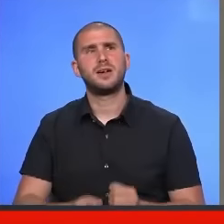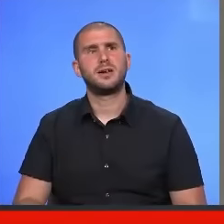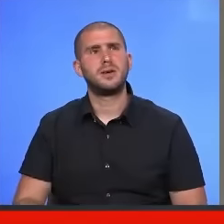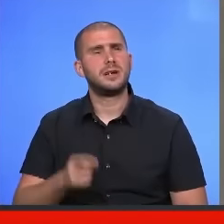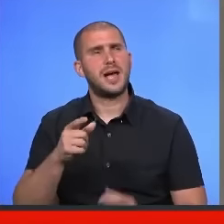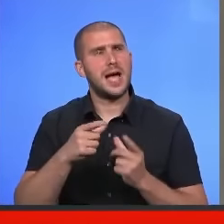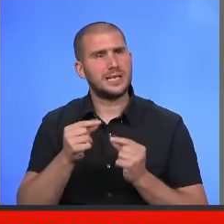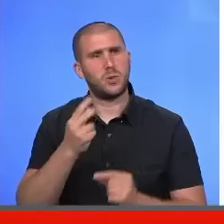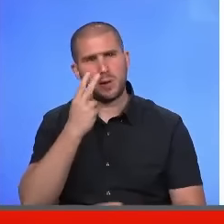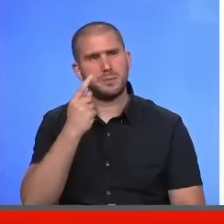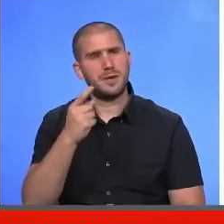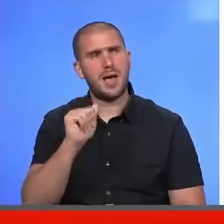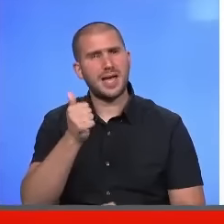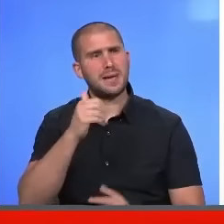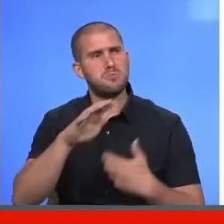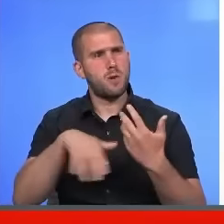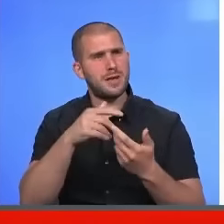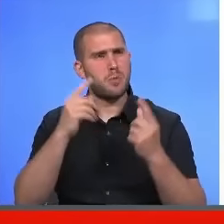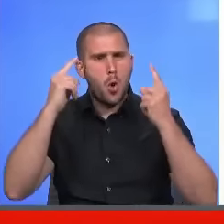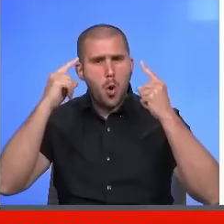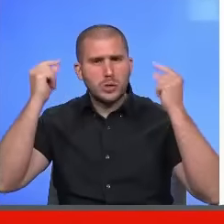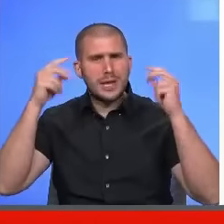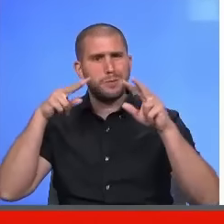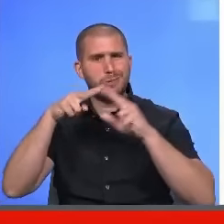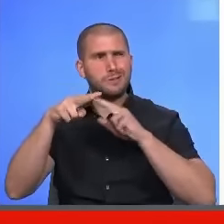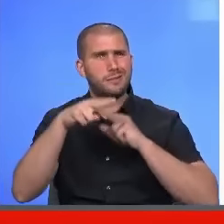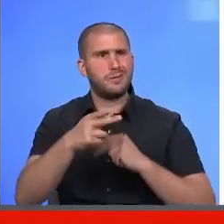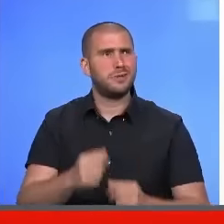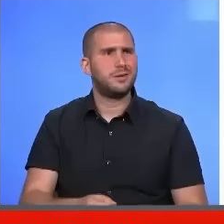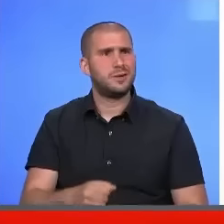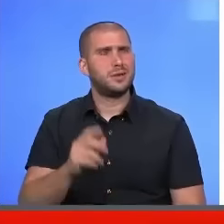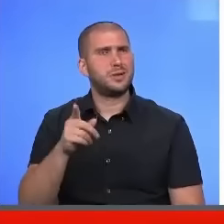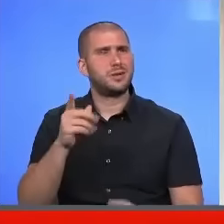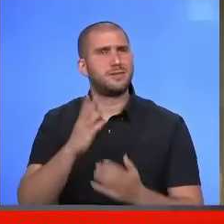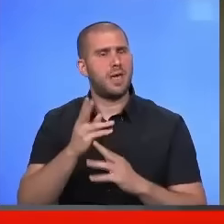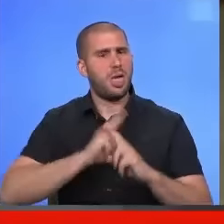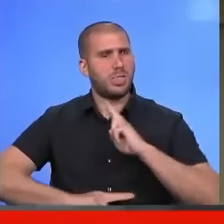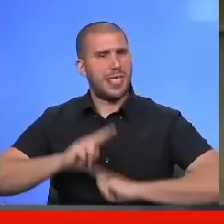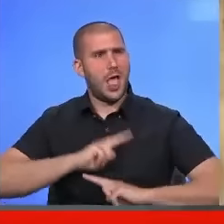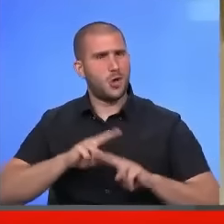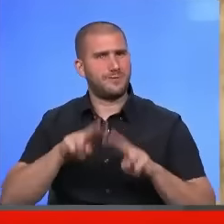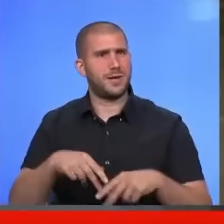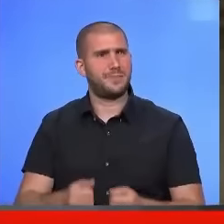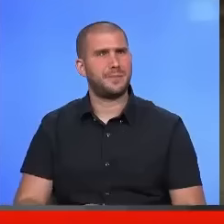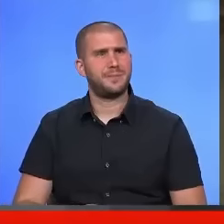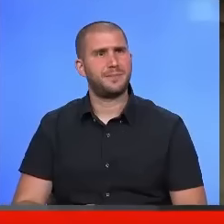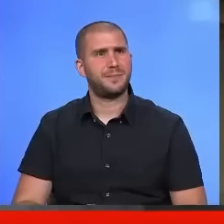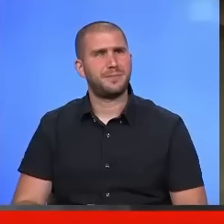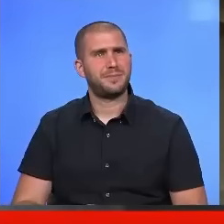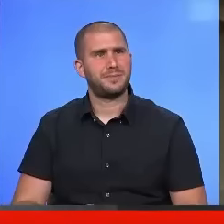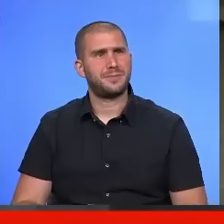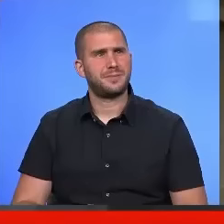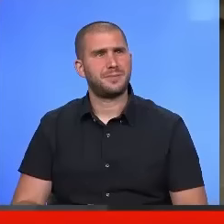עזתי קלאסי זאת אומרת אלה שהכי מעורבבים האוזניים הגזור הם שעברו את ה את התלאות האלה של